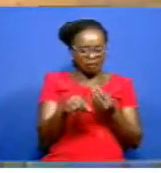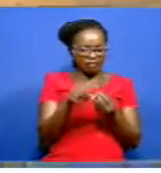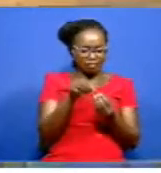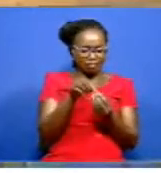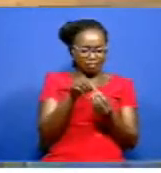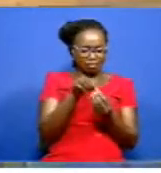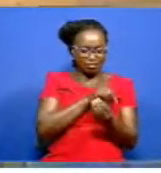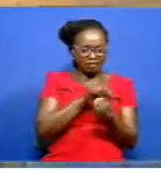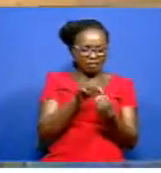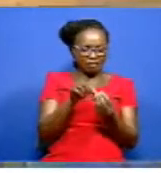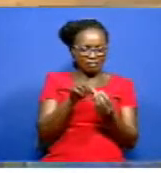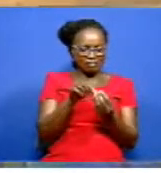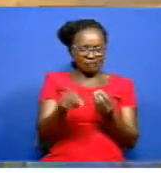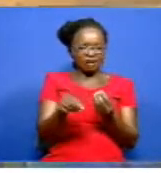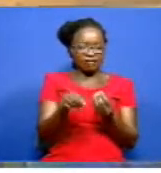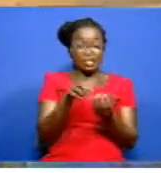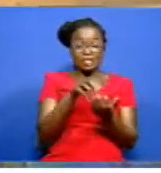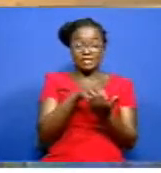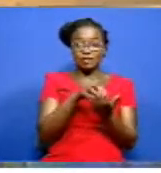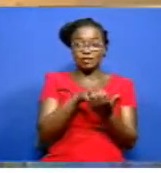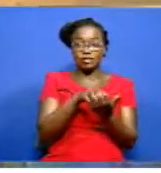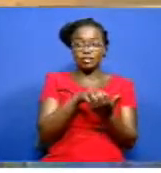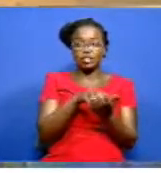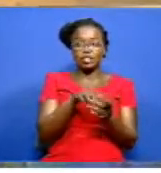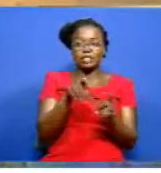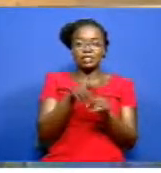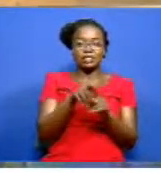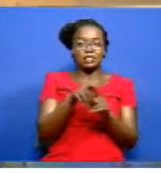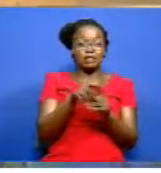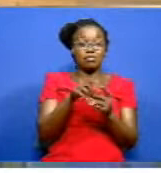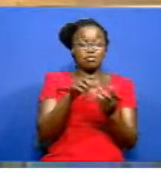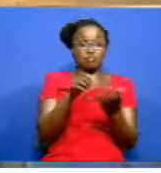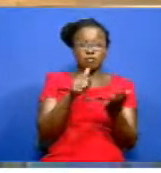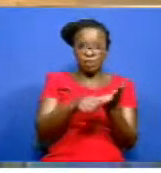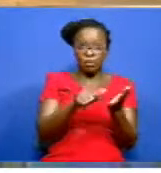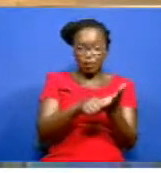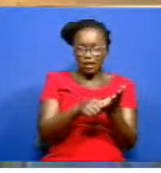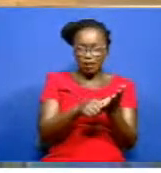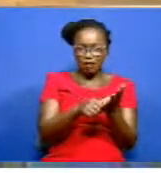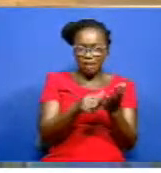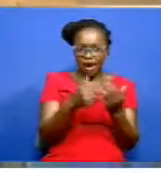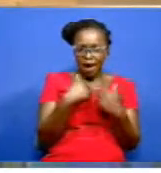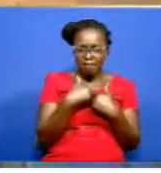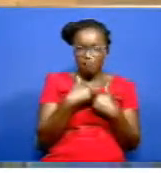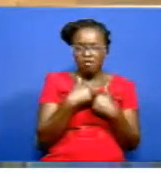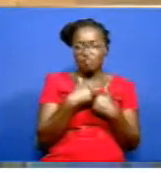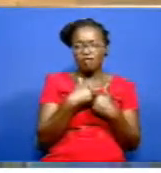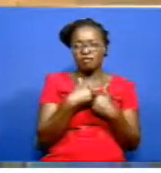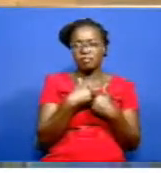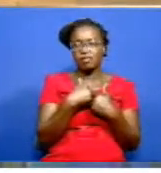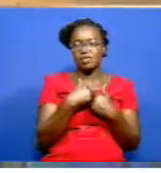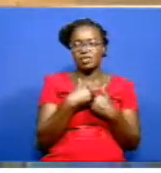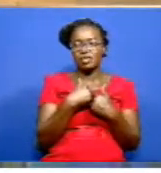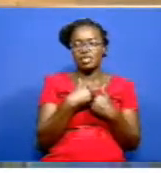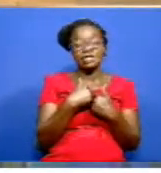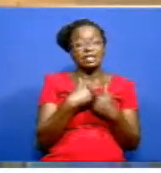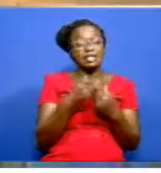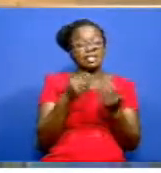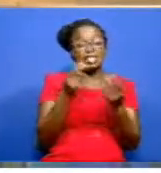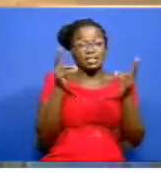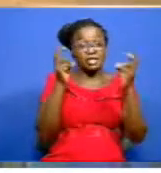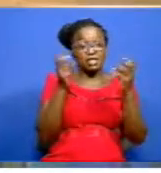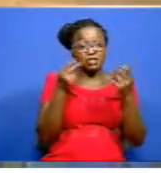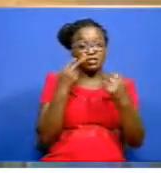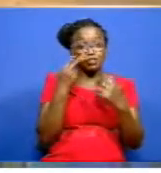So kila situation iko na underlining issue. So ile underlining issue yenye tunaona